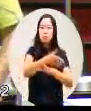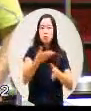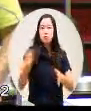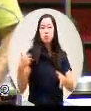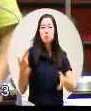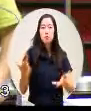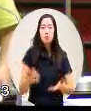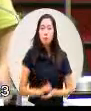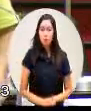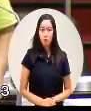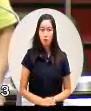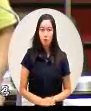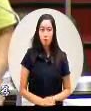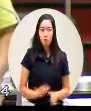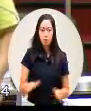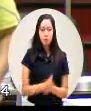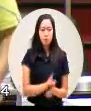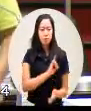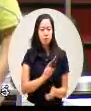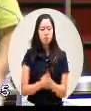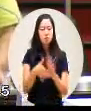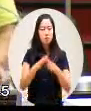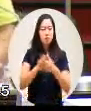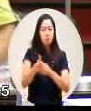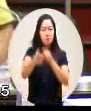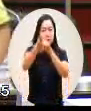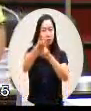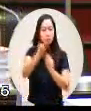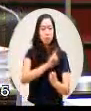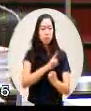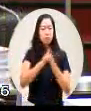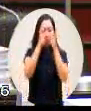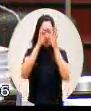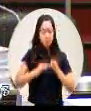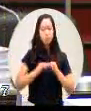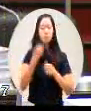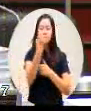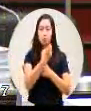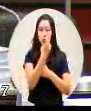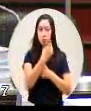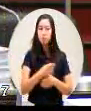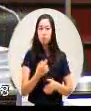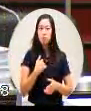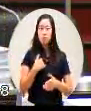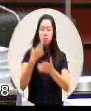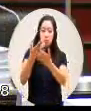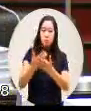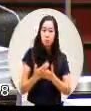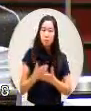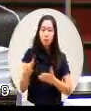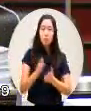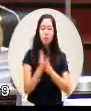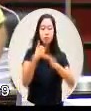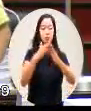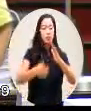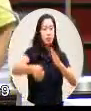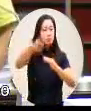可能一家己要检讨。我收到人校